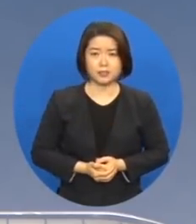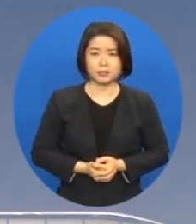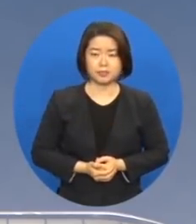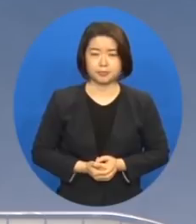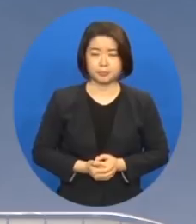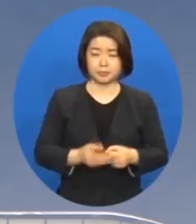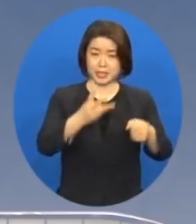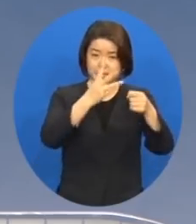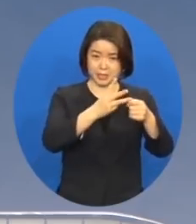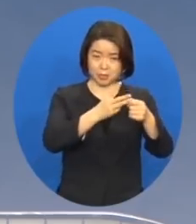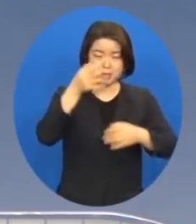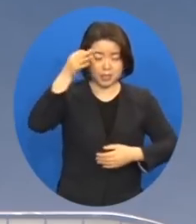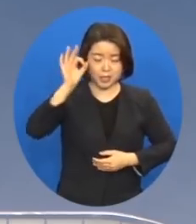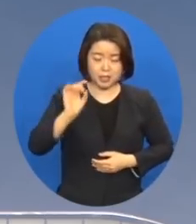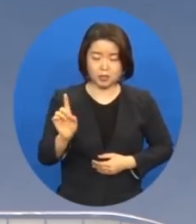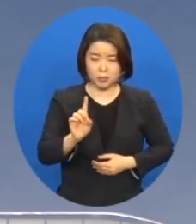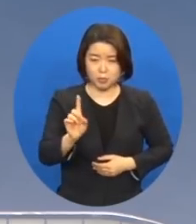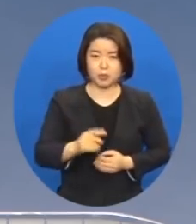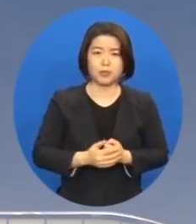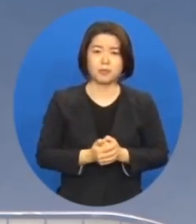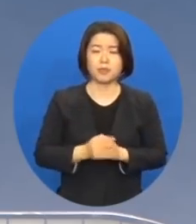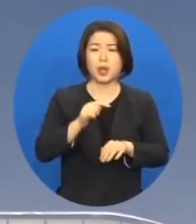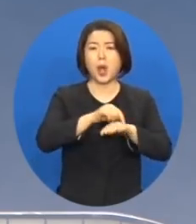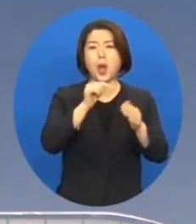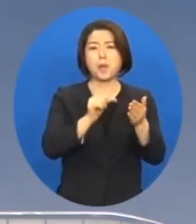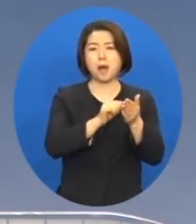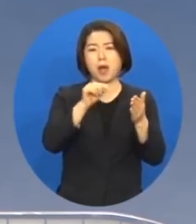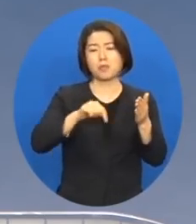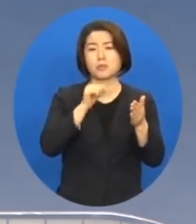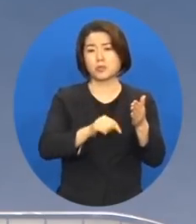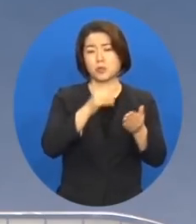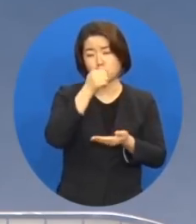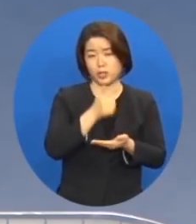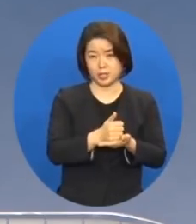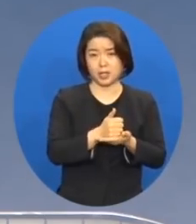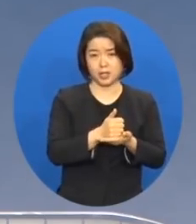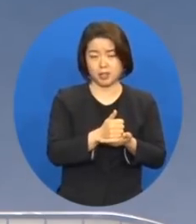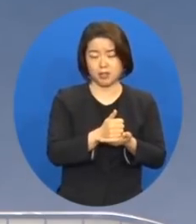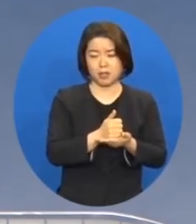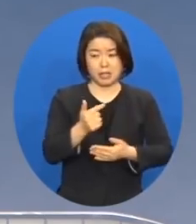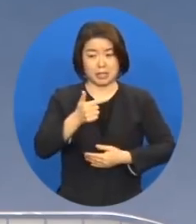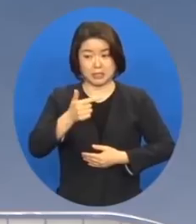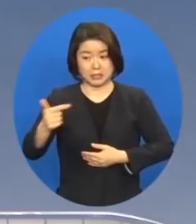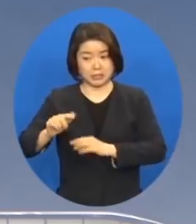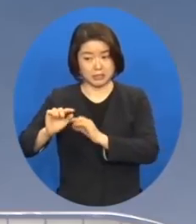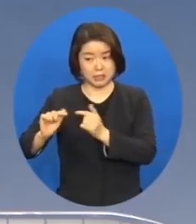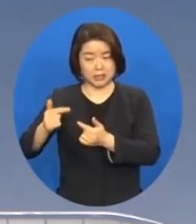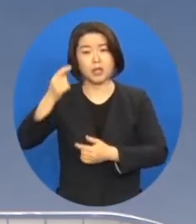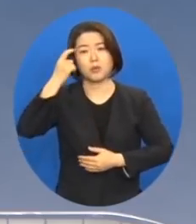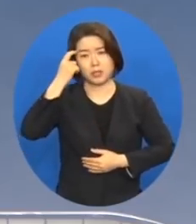세 번째 깨닫게 된 것이 마음의 죄는 큰 죄라고 생각을